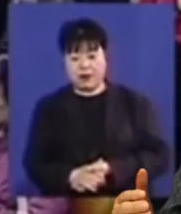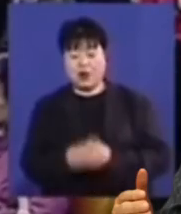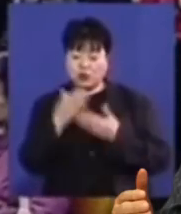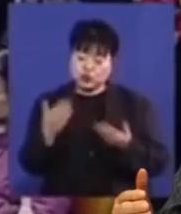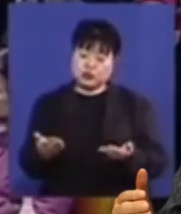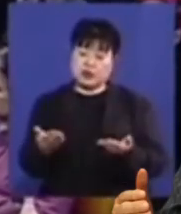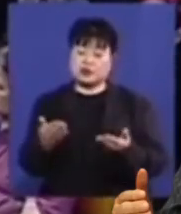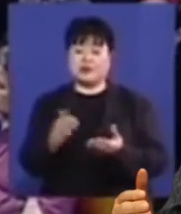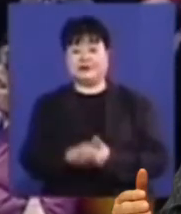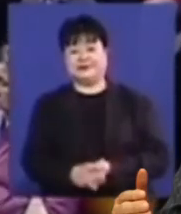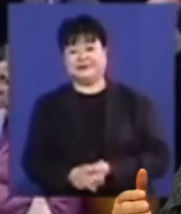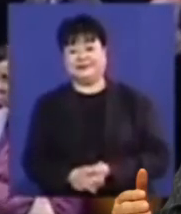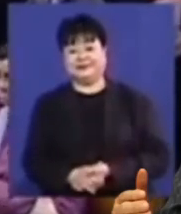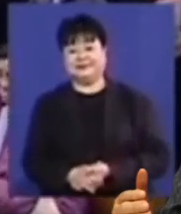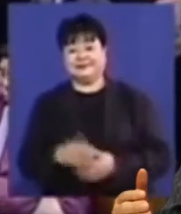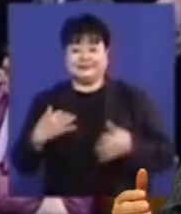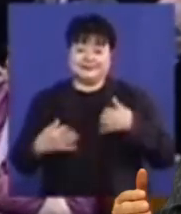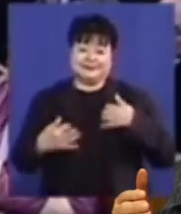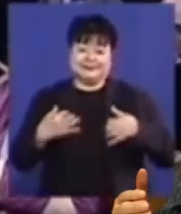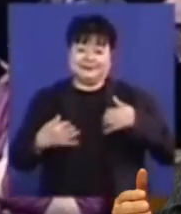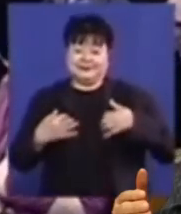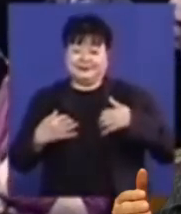쉬면서 즐기는데